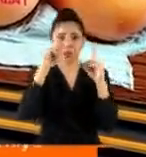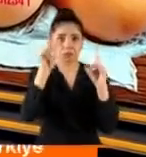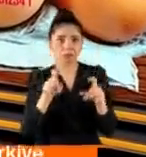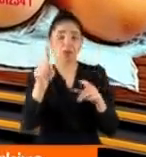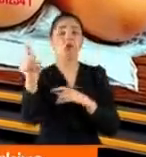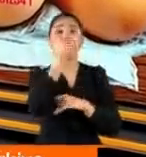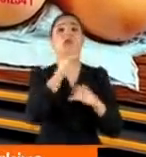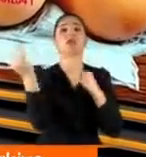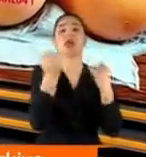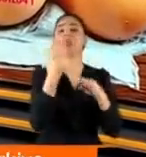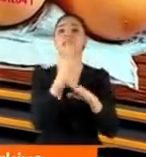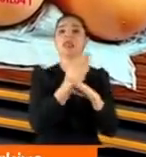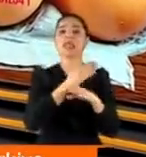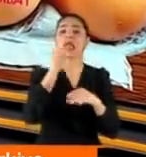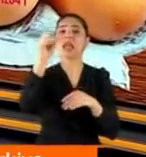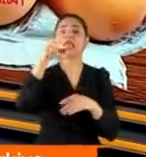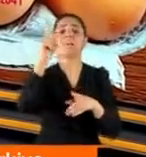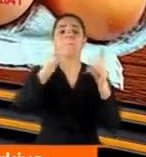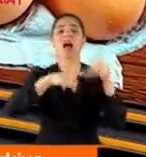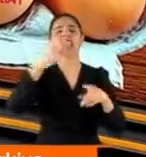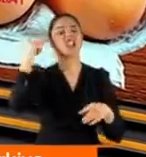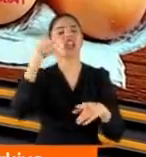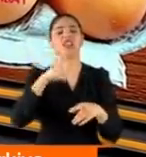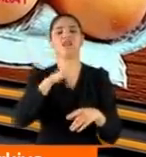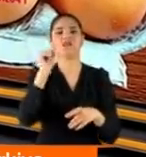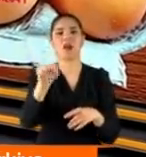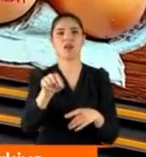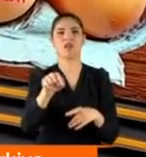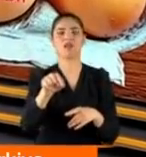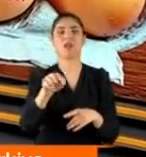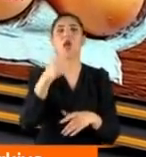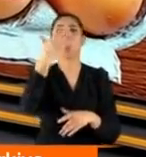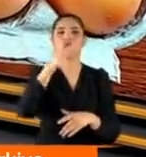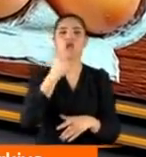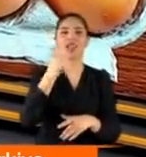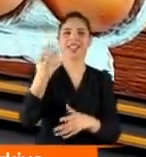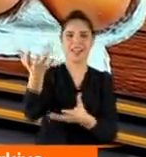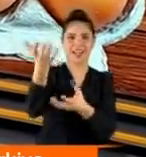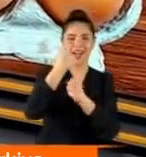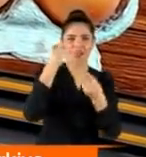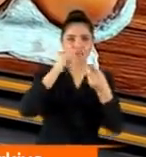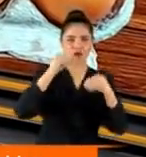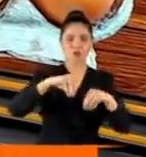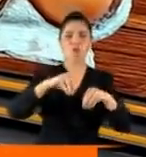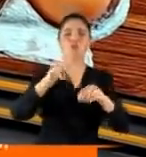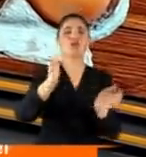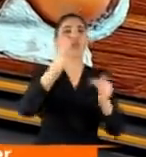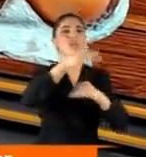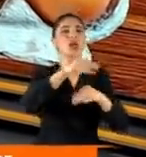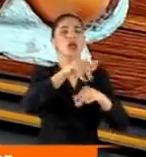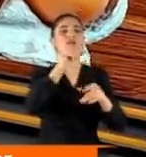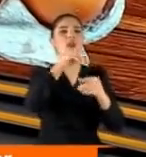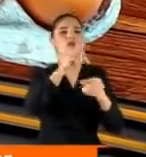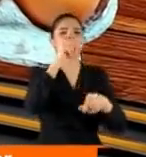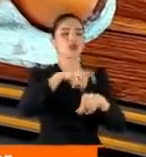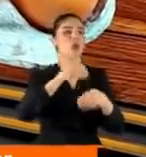Orası tartışılır. Çünkü işin içine sahtekarlar da giriyor. Yani organik diye aldığınız yumurta kafeste yetişmiş